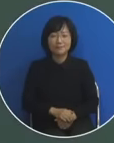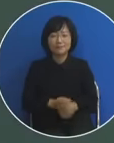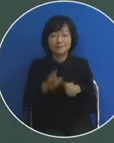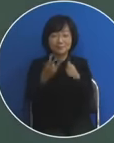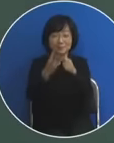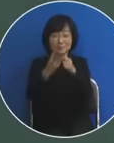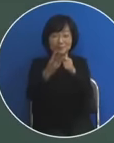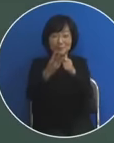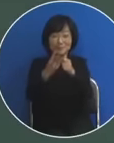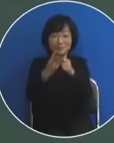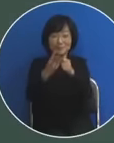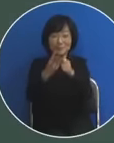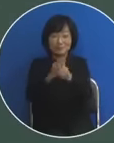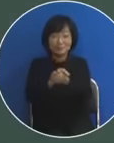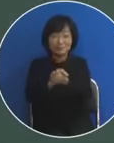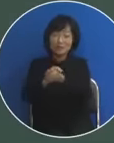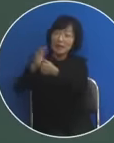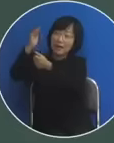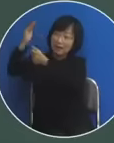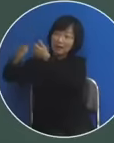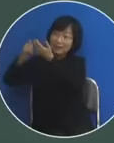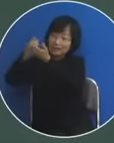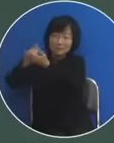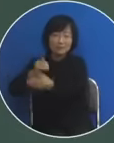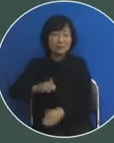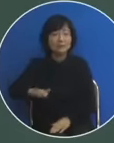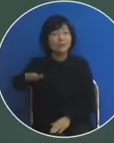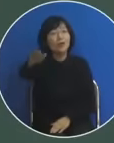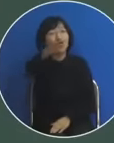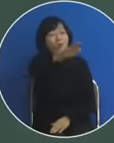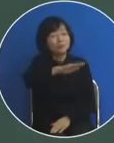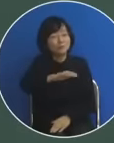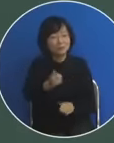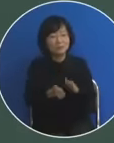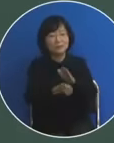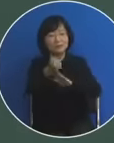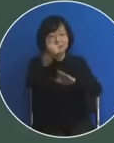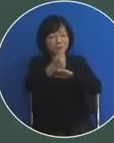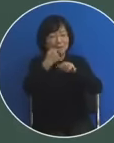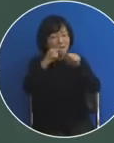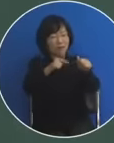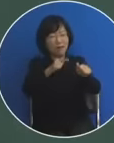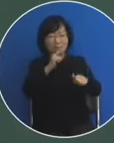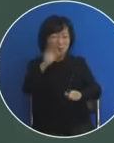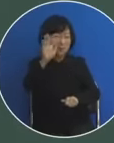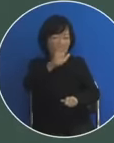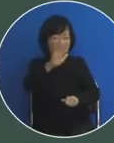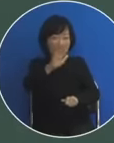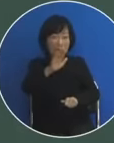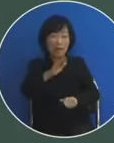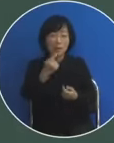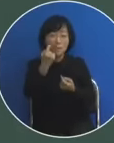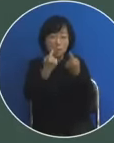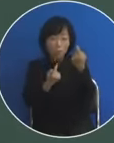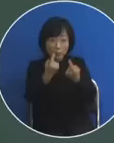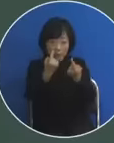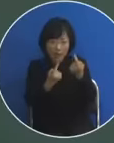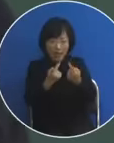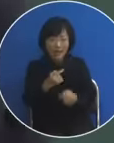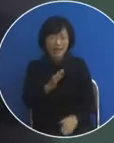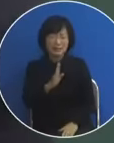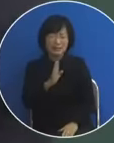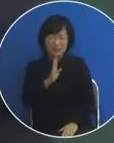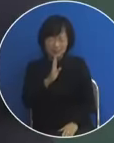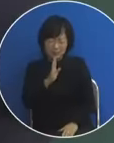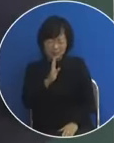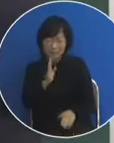하나님은 여러분에게 성공을 하는 게 아니고 참 성공을 원하십니다. God doesn't just want success for you. He wants true success for you. 자, 참 성공이 뭡니까? Then what is